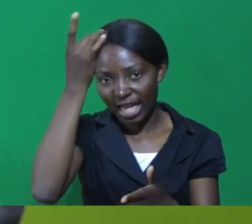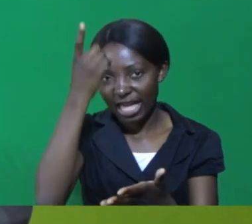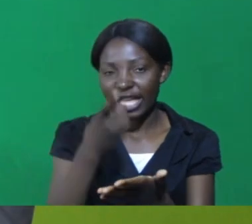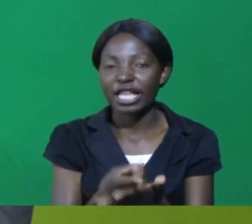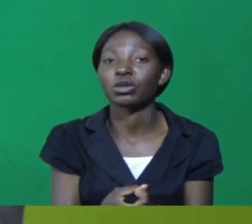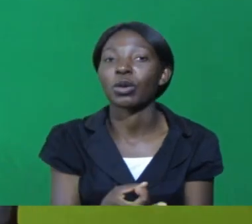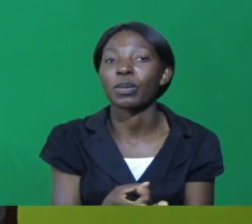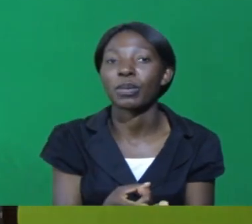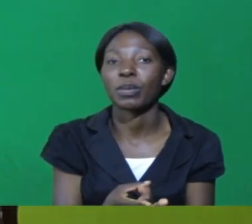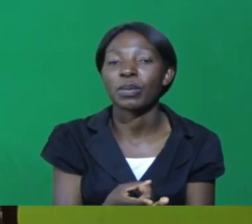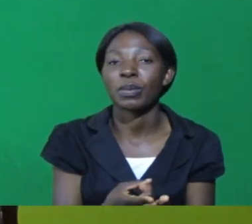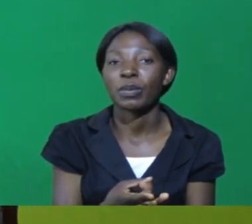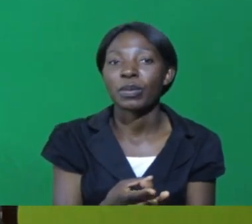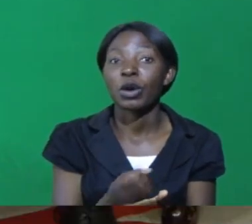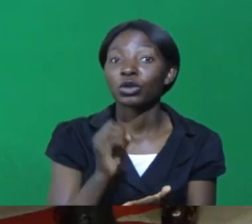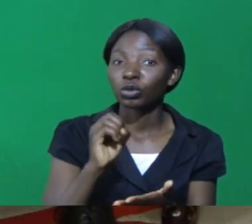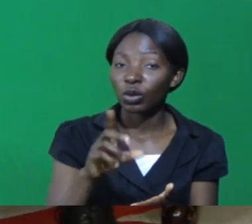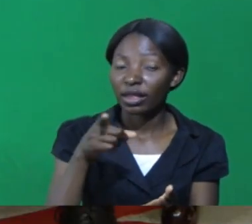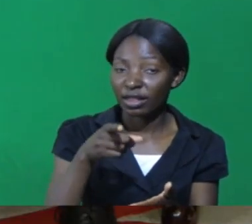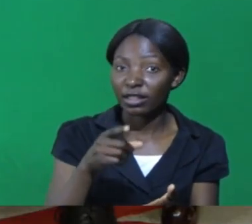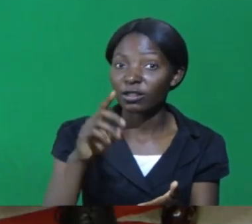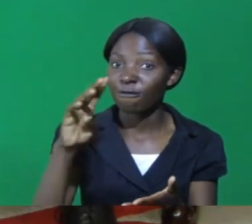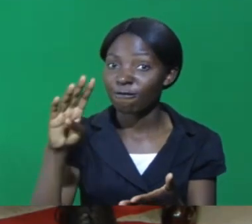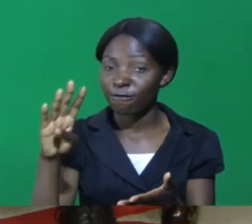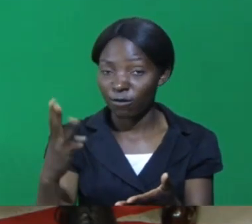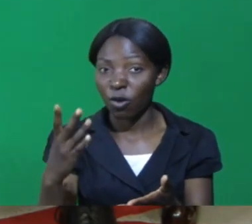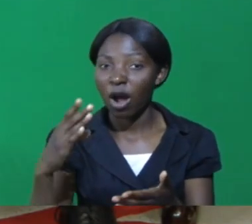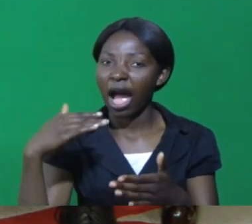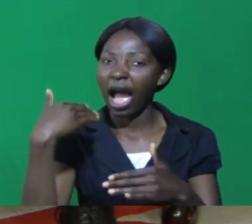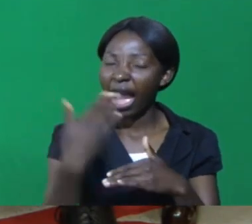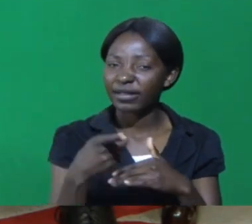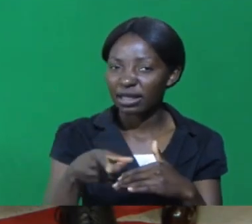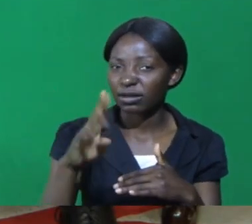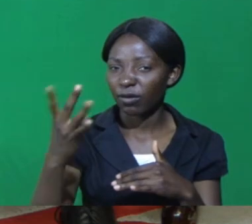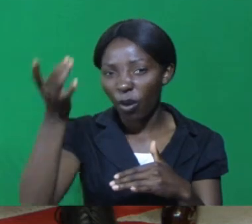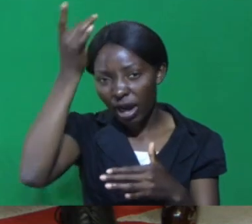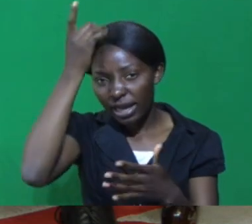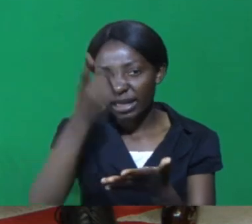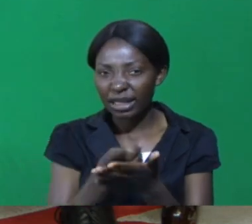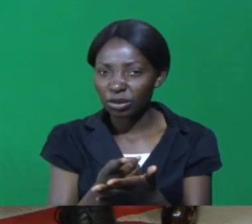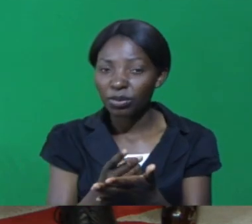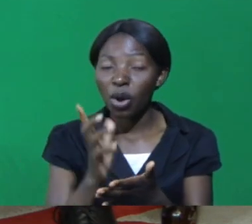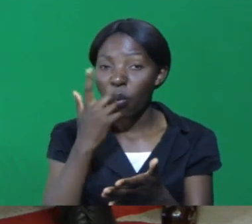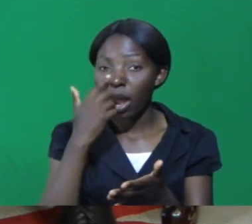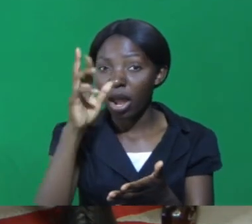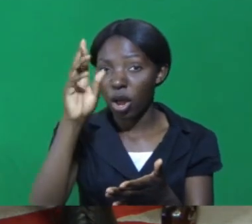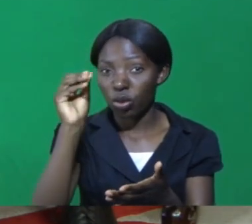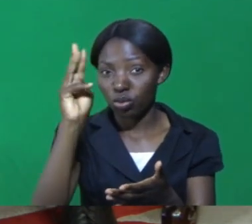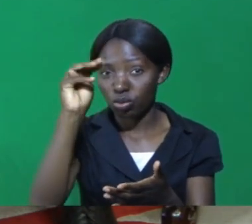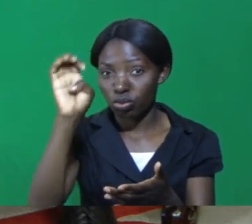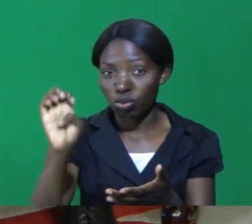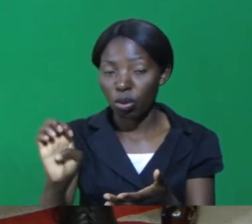pagan Rome yana Caesar. Saka kubva ipapo pakazotaurwa kunzi pakaparara Rome